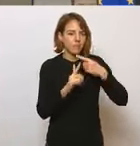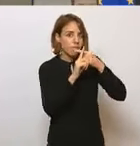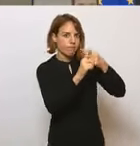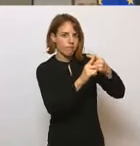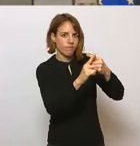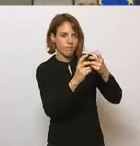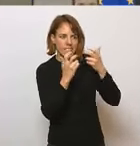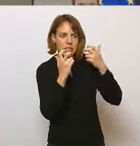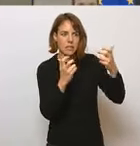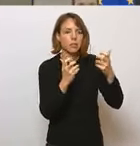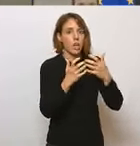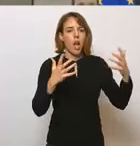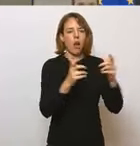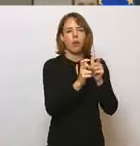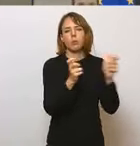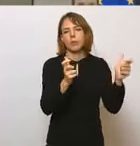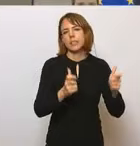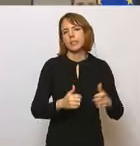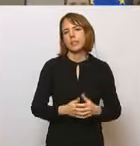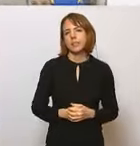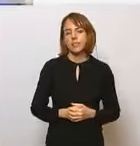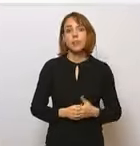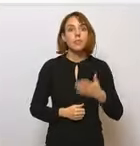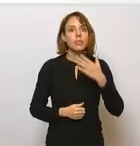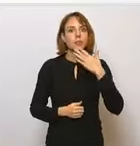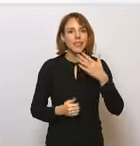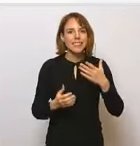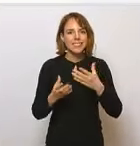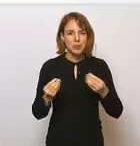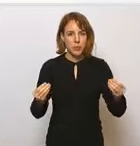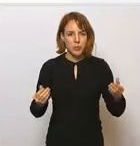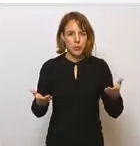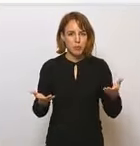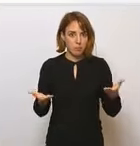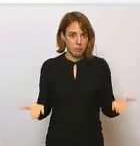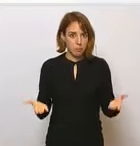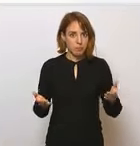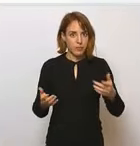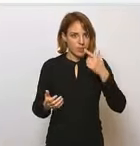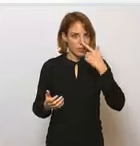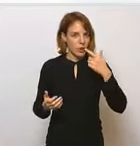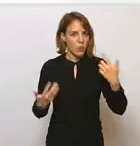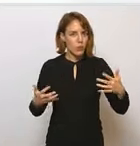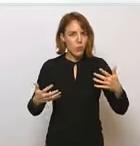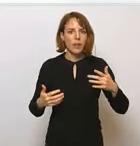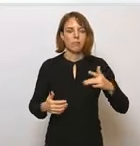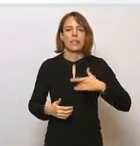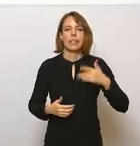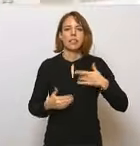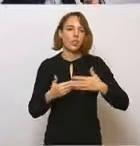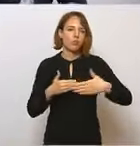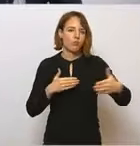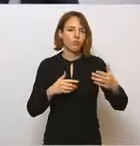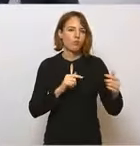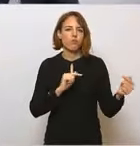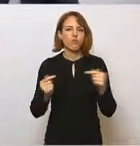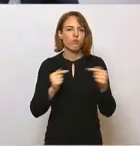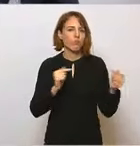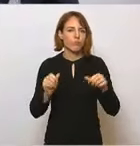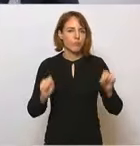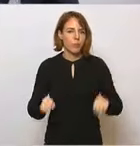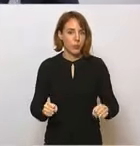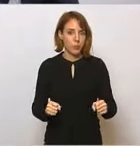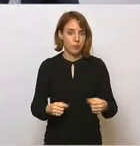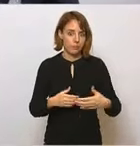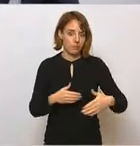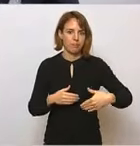forte. Merci beaucoup. Je pense que nous aurons une discussion intéressante sur ce sujet-là dans quelques